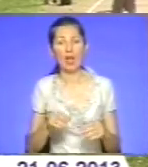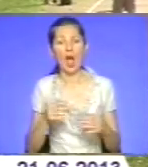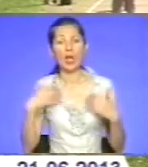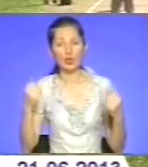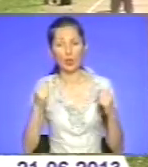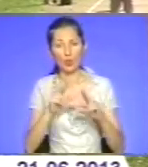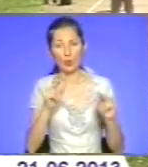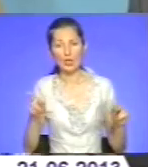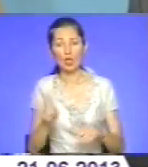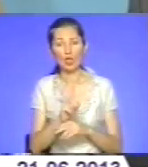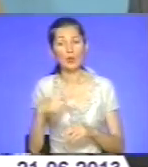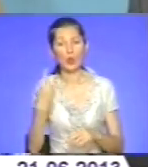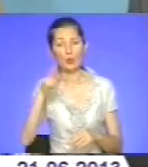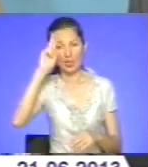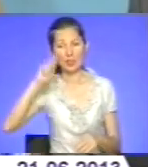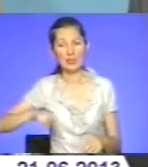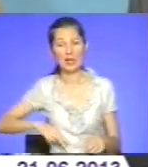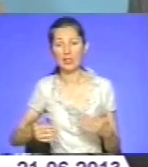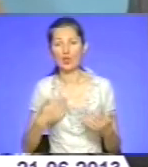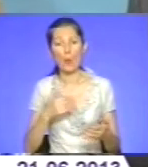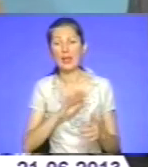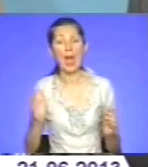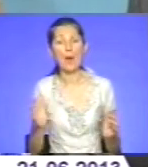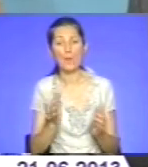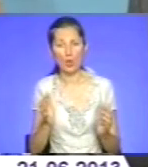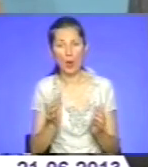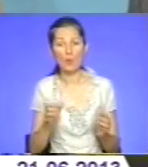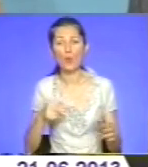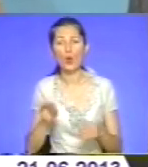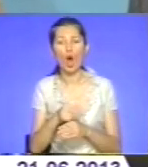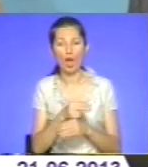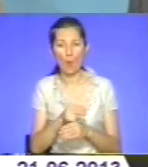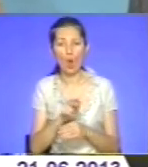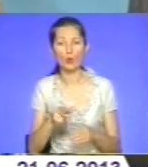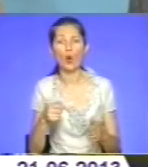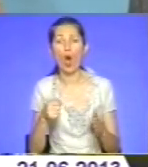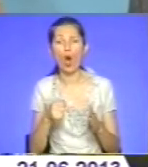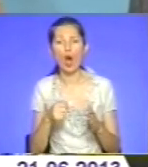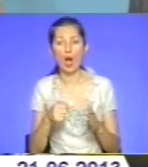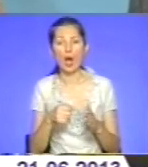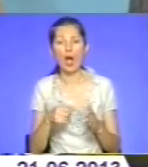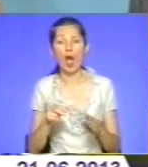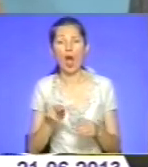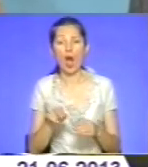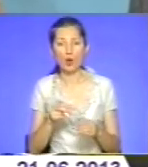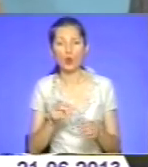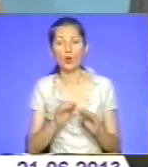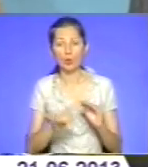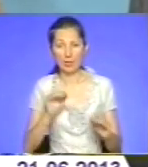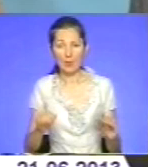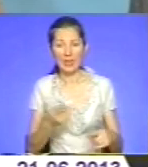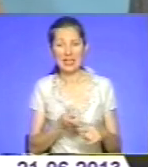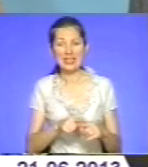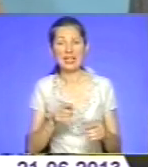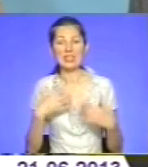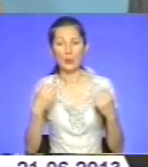державні адміністрації. Якщо ми не подбаємо про ремонт, про утримання тих спортивних майданчиків, які знаходяться в